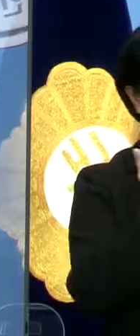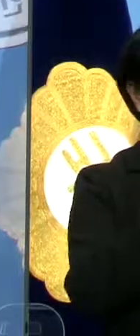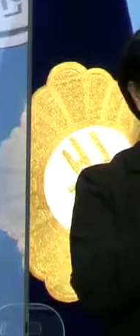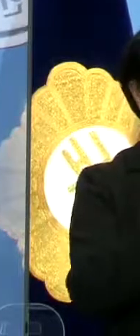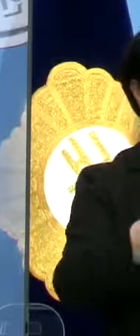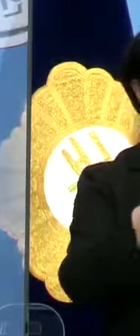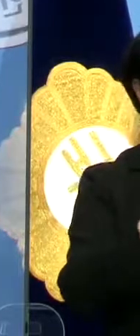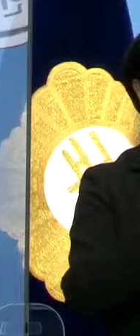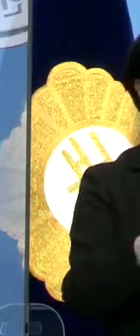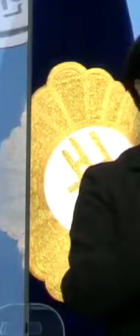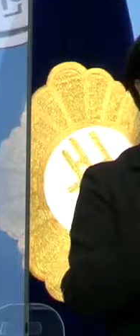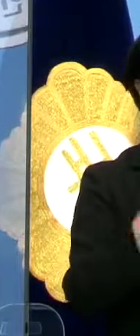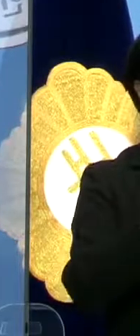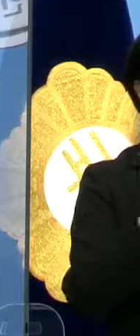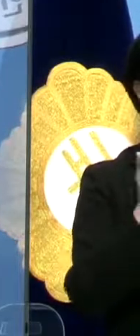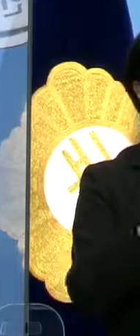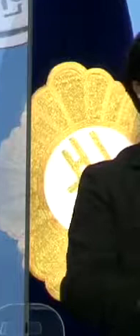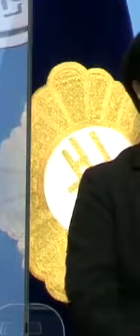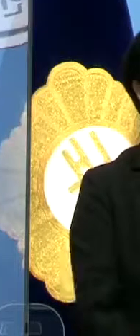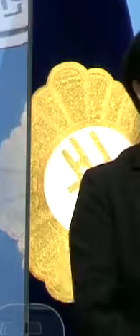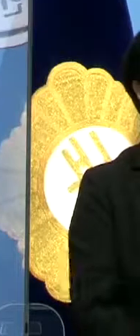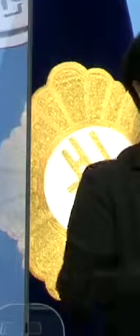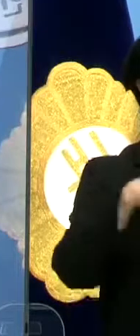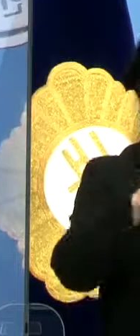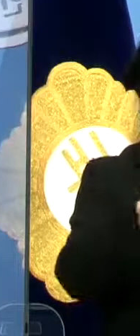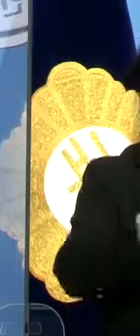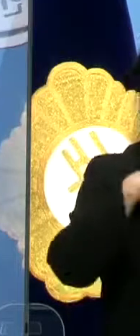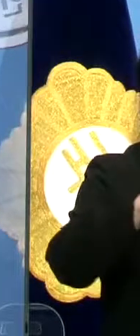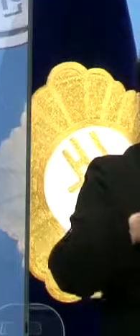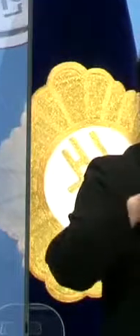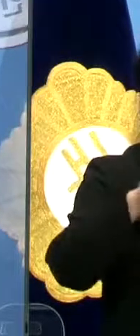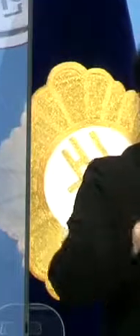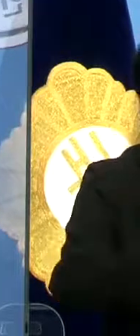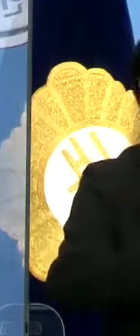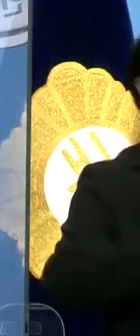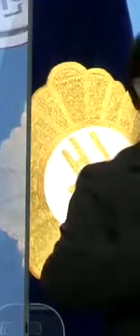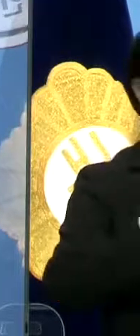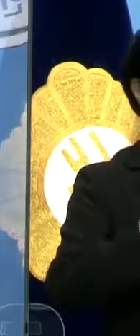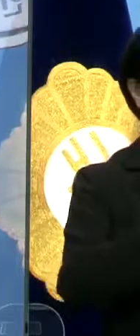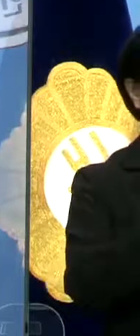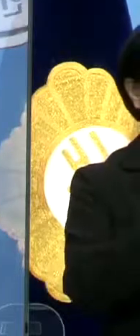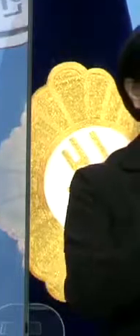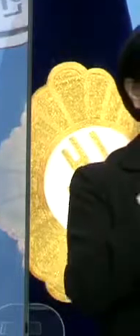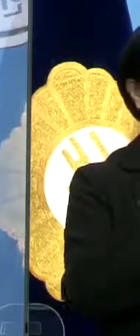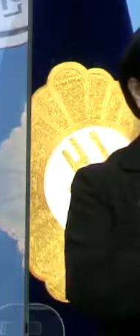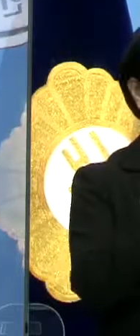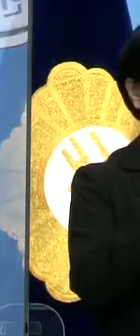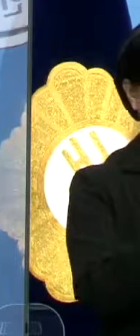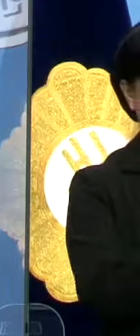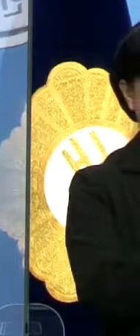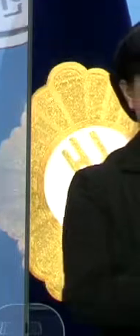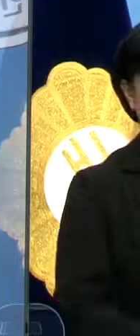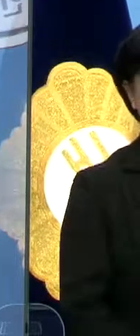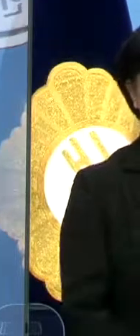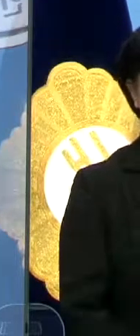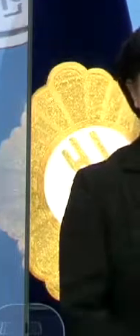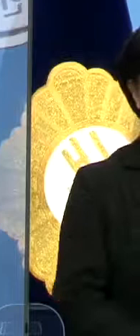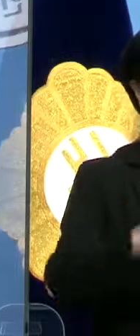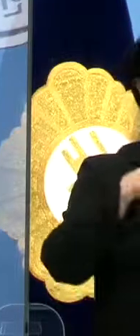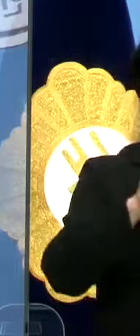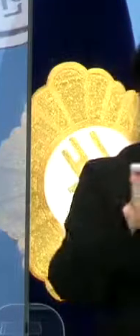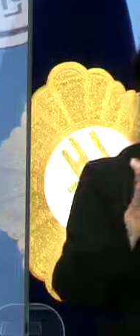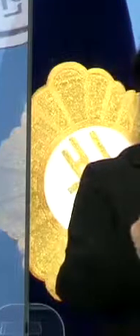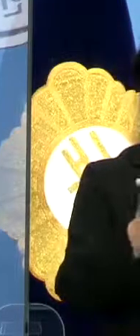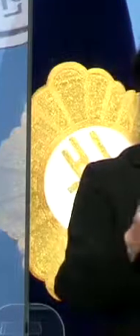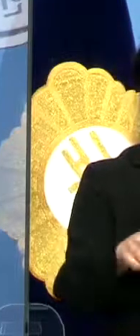참석하신 분들 소개드리겠습니다 정재민 아 정의당 서울시당 위원장 님 잘하셨습니다 권수정